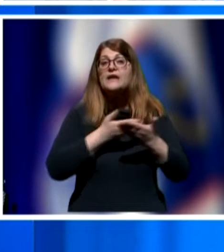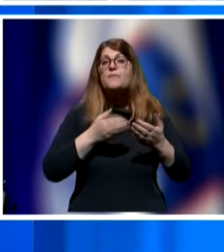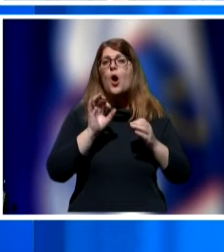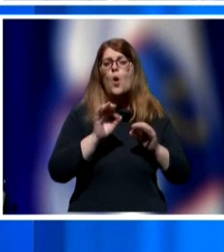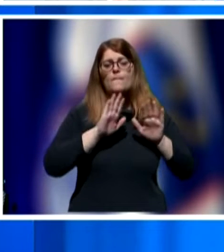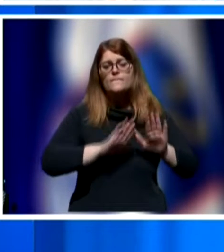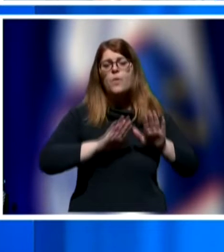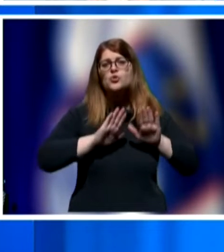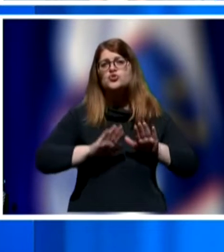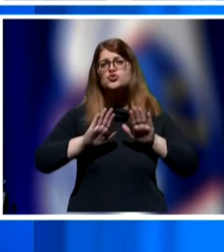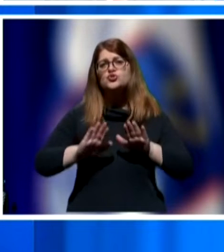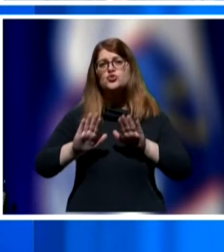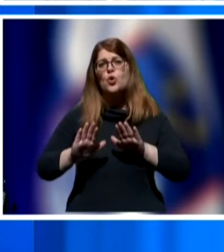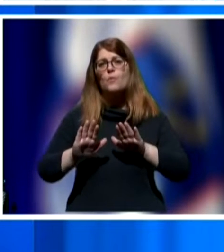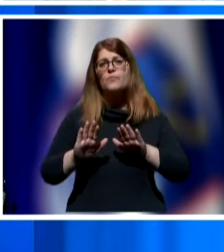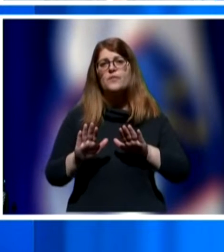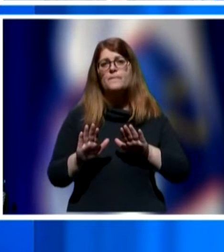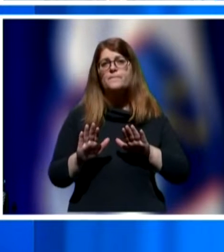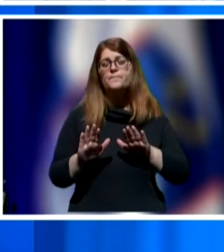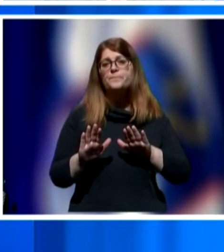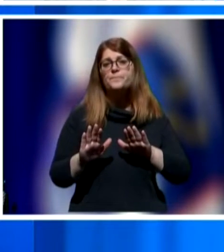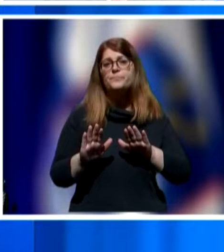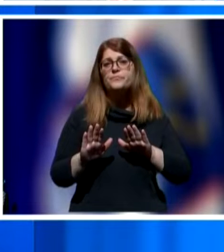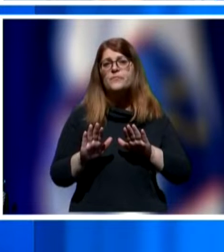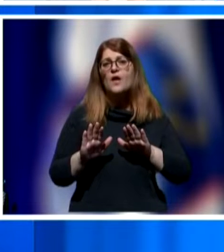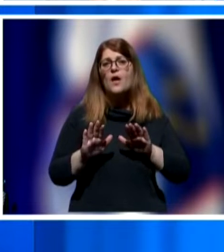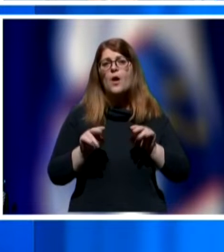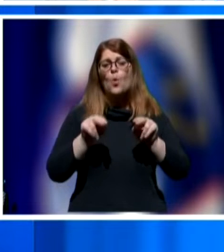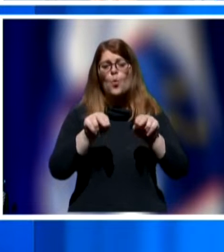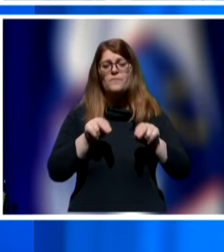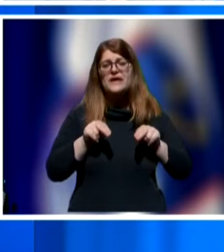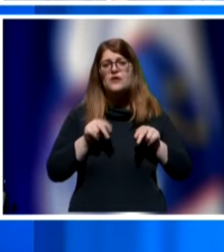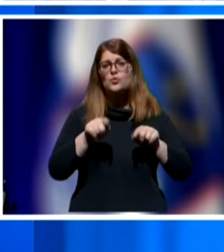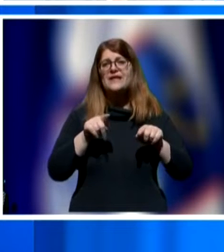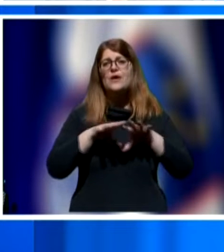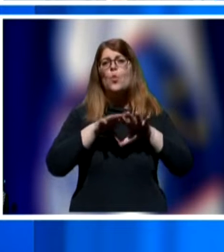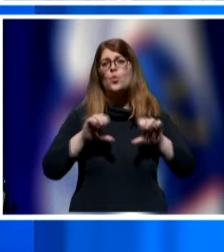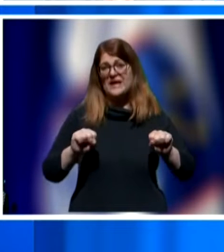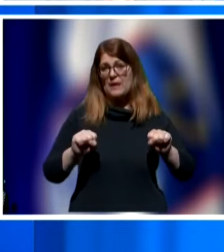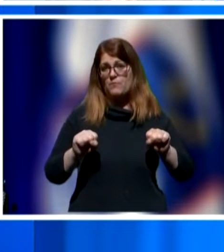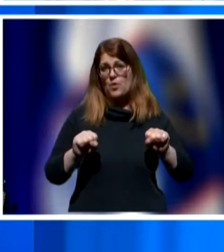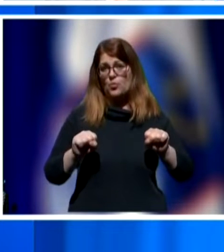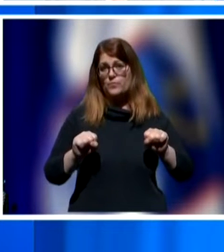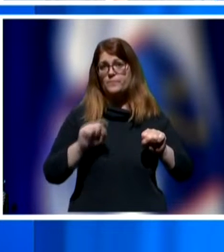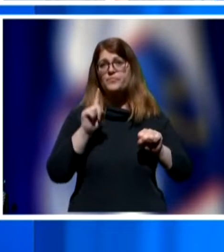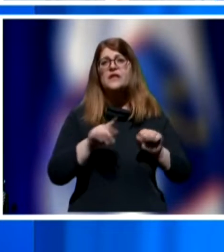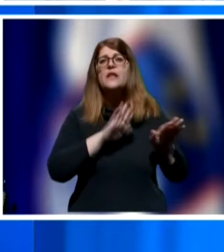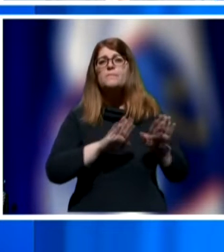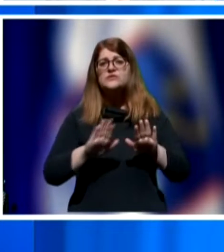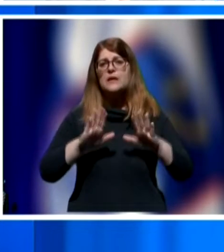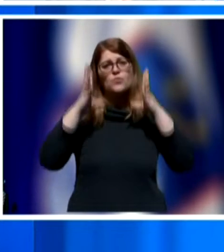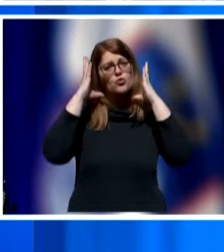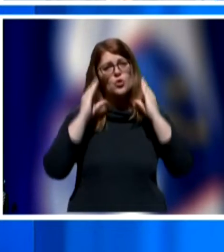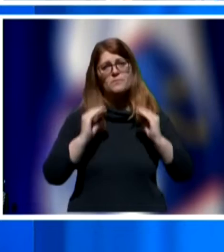postopnem, povsod svetujejo postopno popuščanje ukrepov in postopno seveda